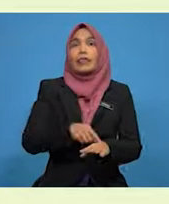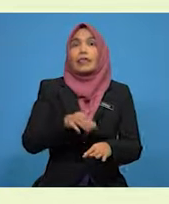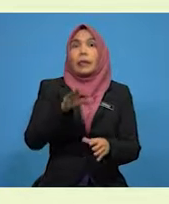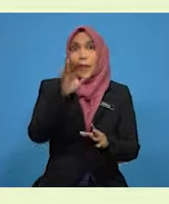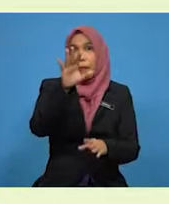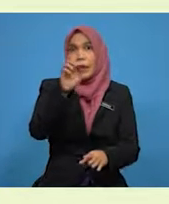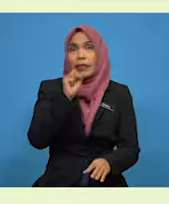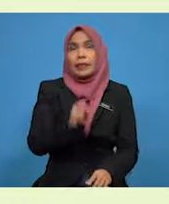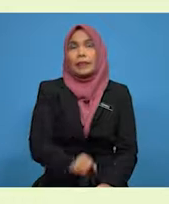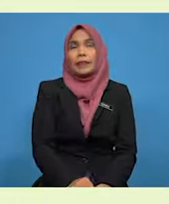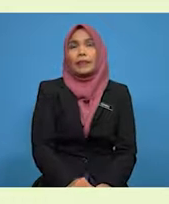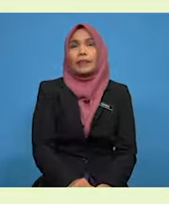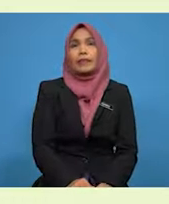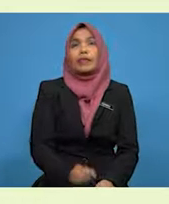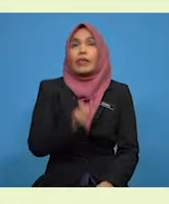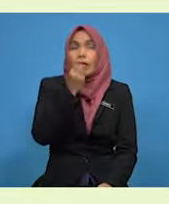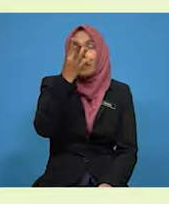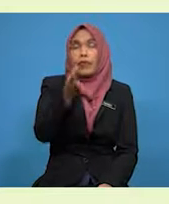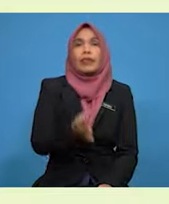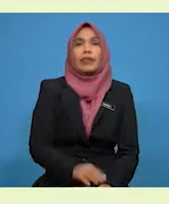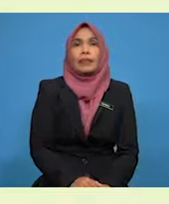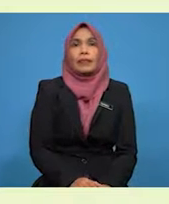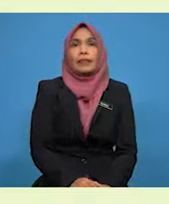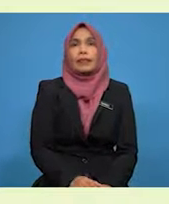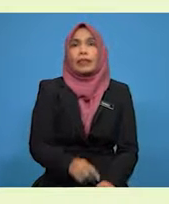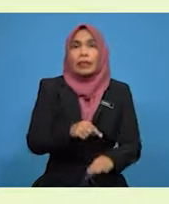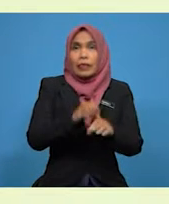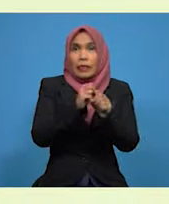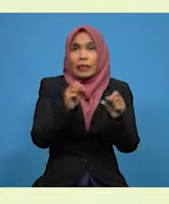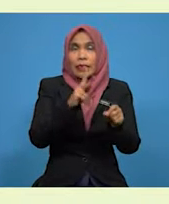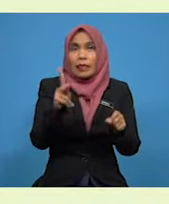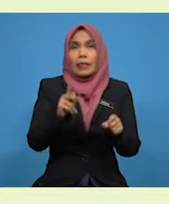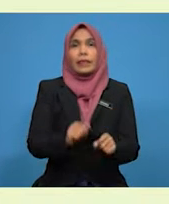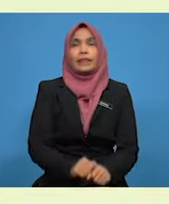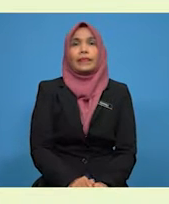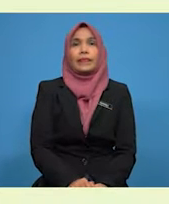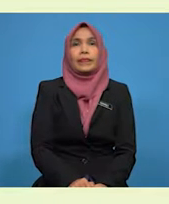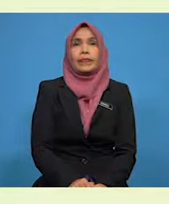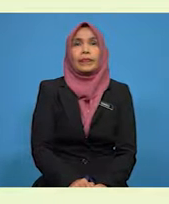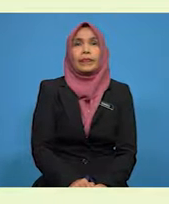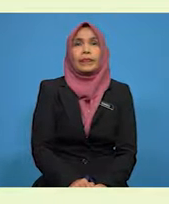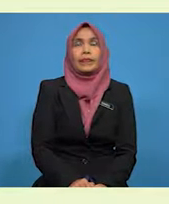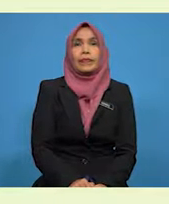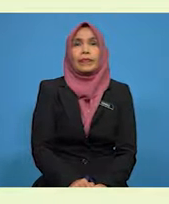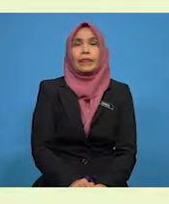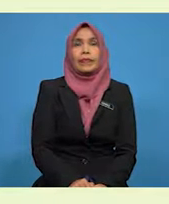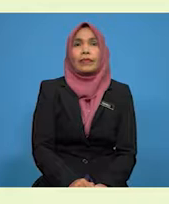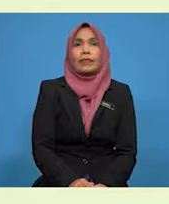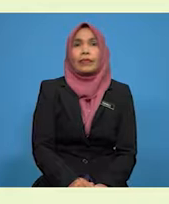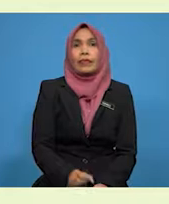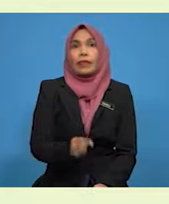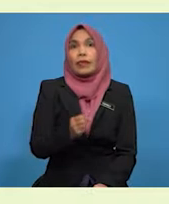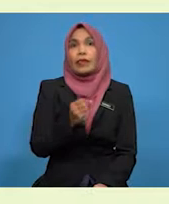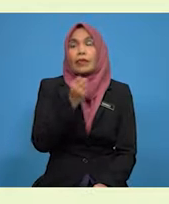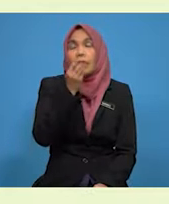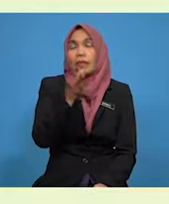akan disediakan untuk penilaian semula kesalahan pekerja. Amaran lisan. Tindakan